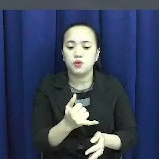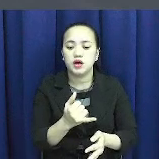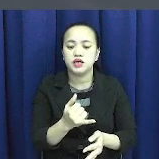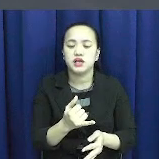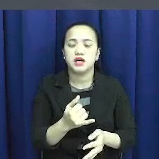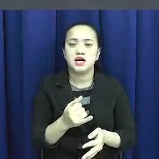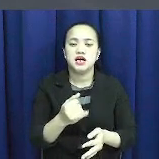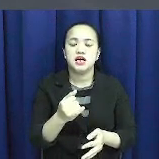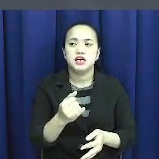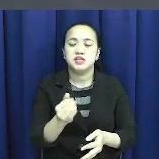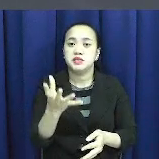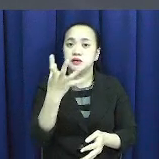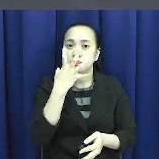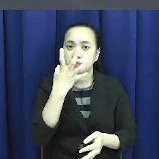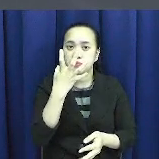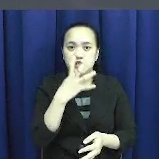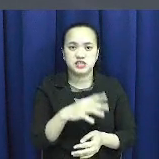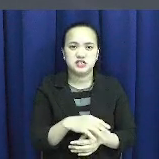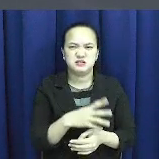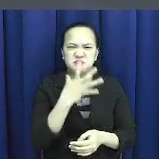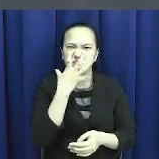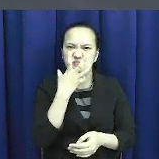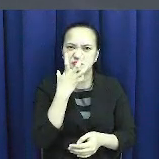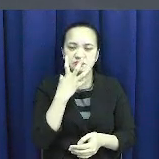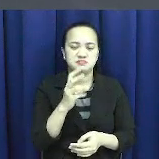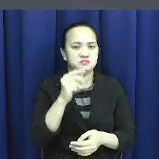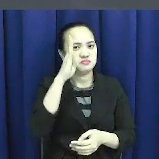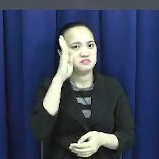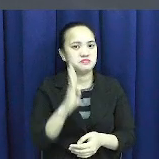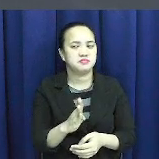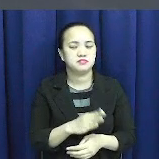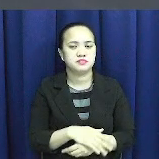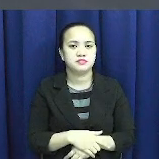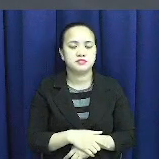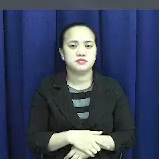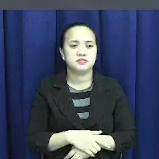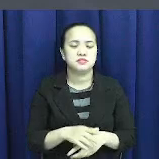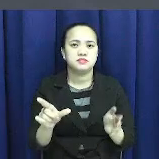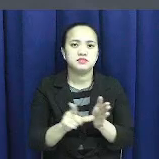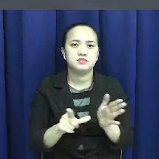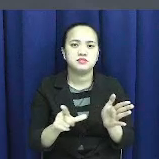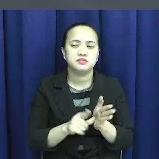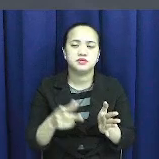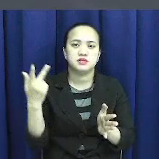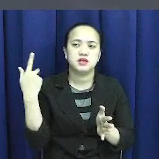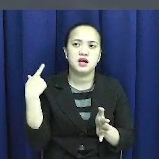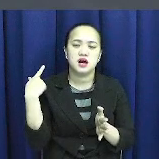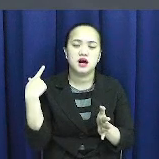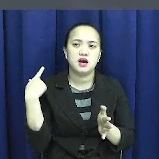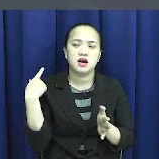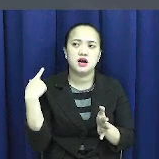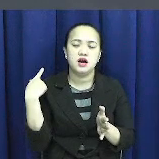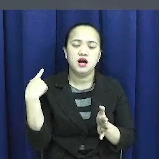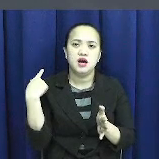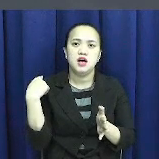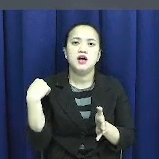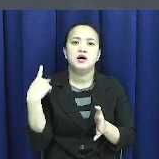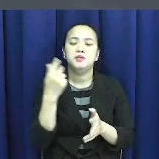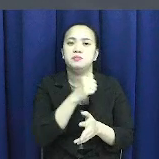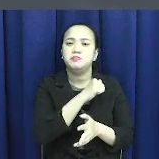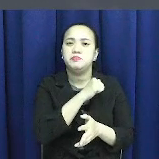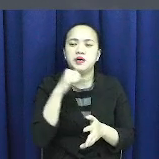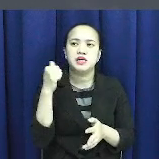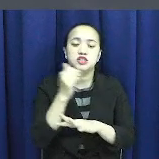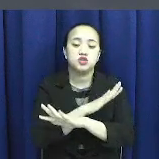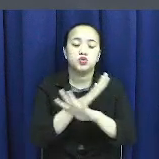mo yan sa mga tao. Yung mga priest, wala na yung law sa kanila. Hindi na sila nagtuturo ng law. Yung mga